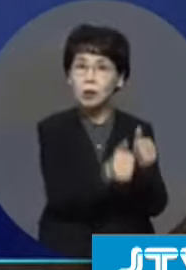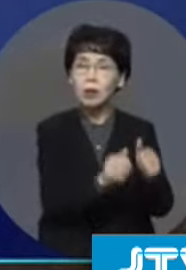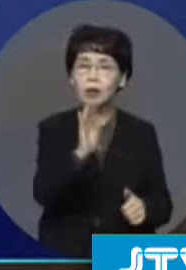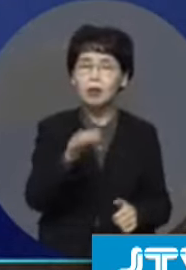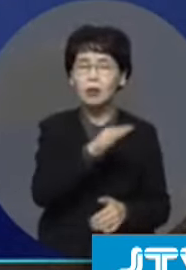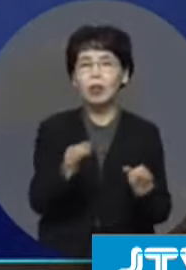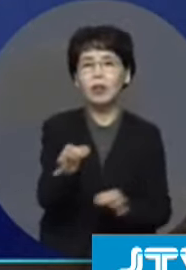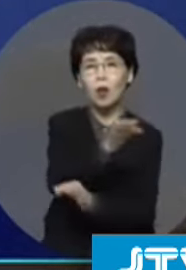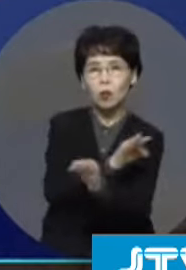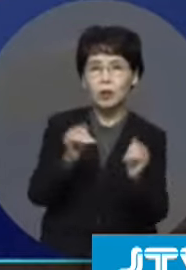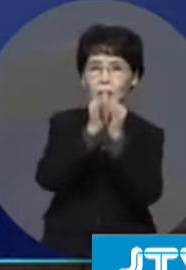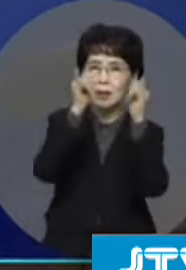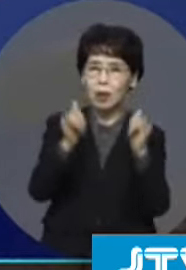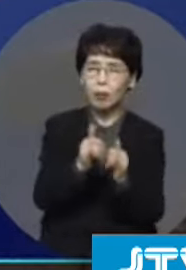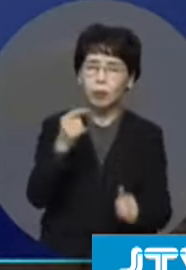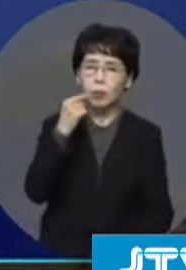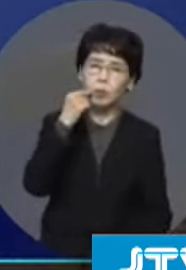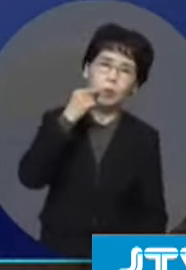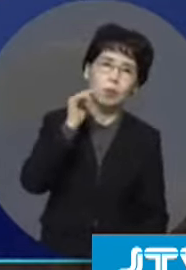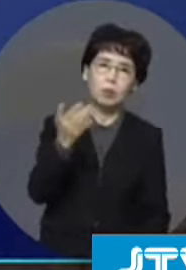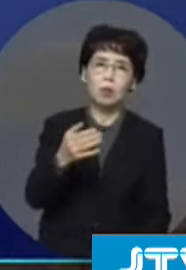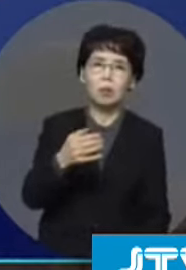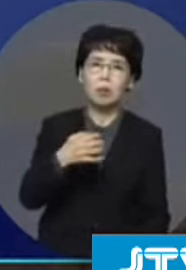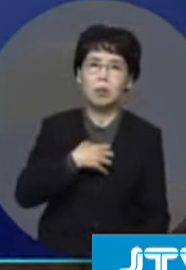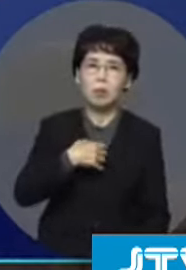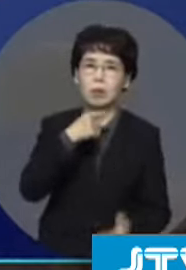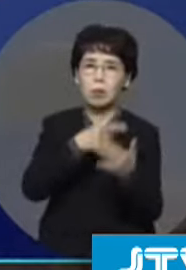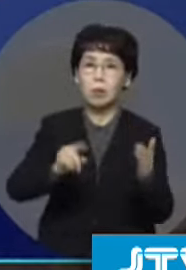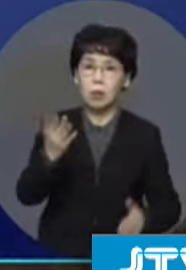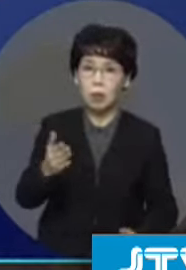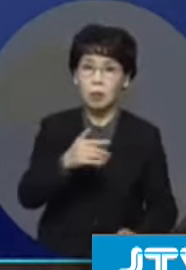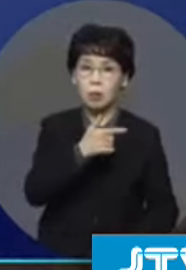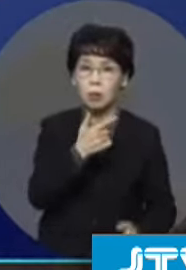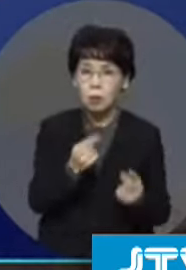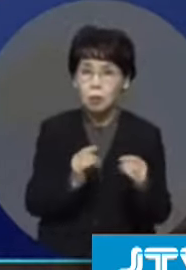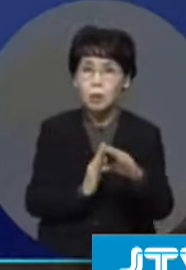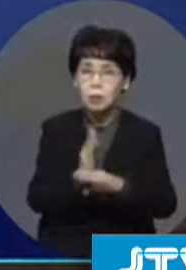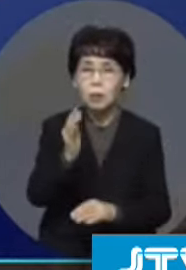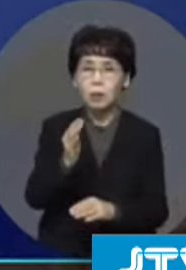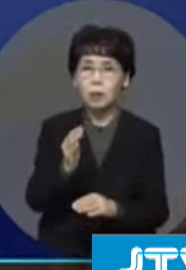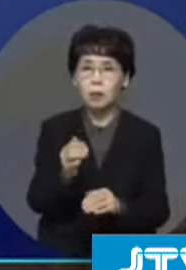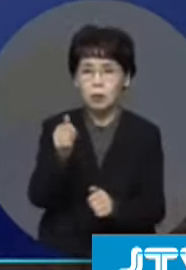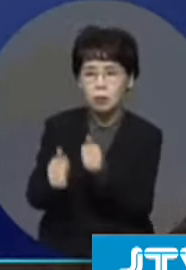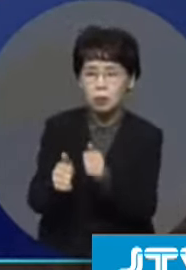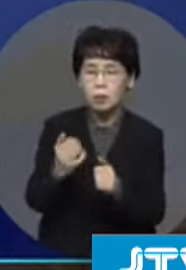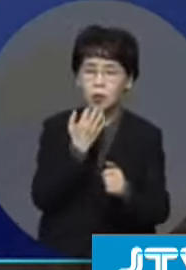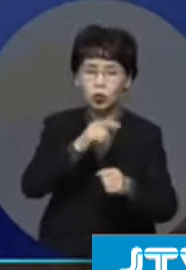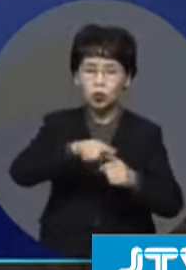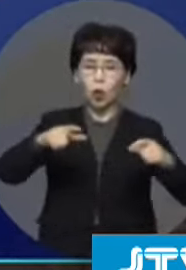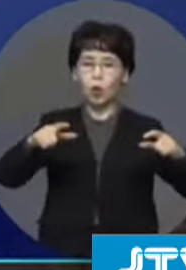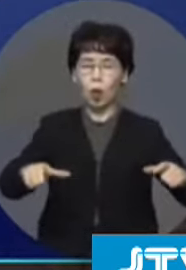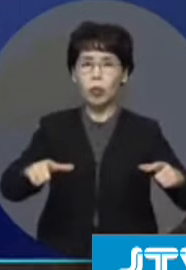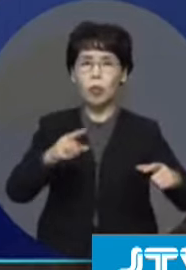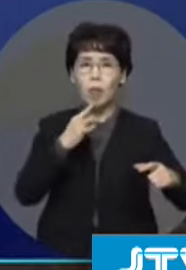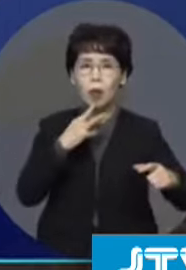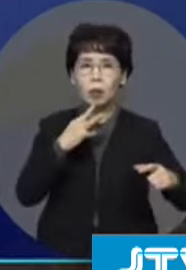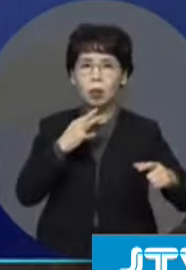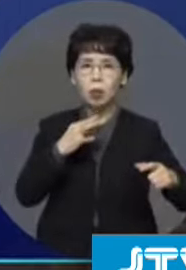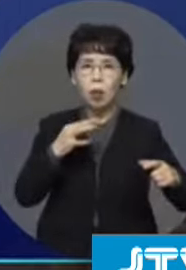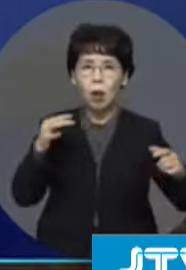우리 경제 사회에 독이 됩니다. 그리고 이러한 과잉 경쟁은 또 수도권 집중화를